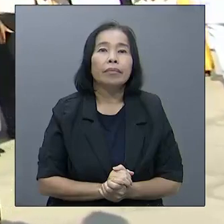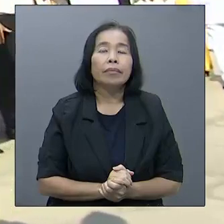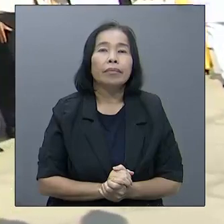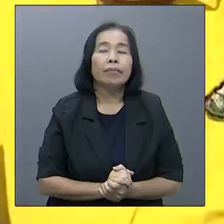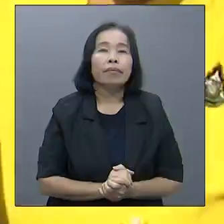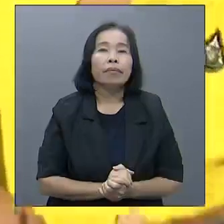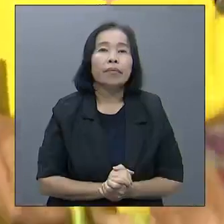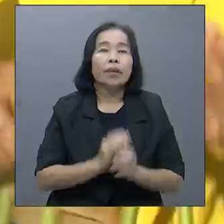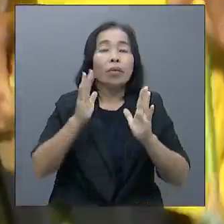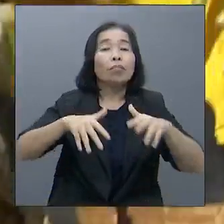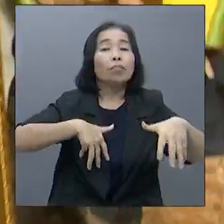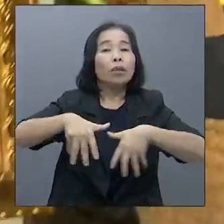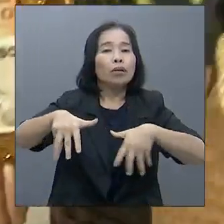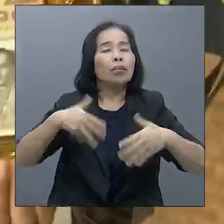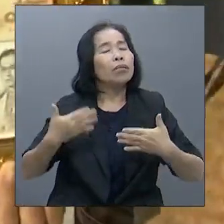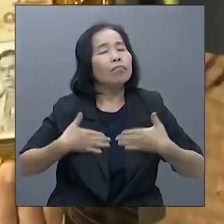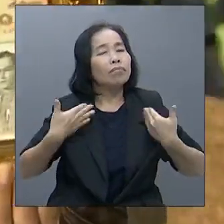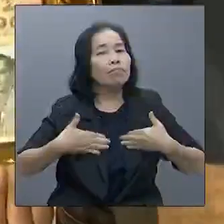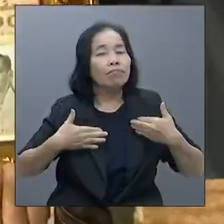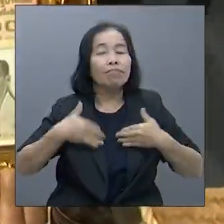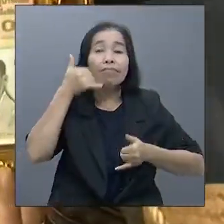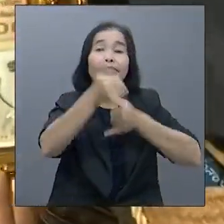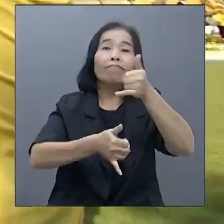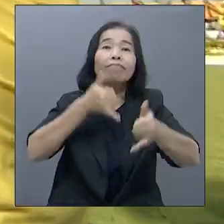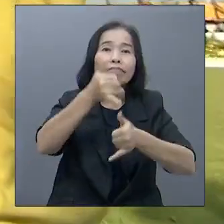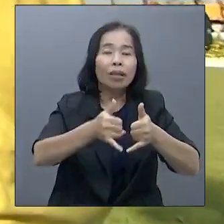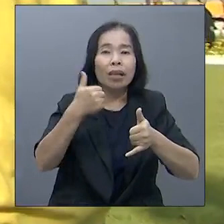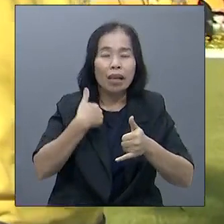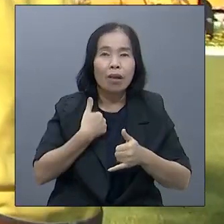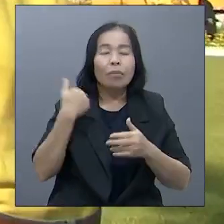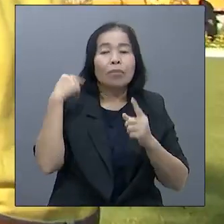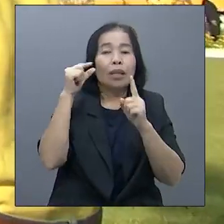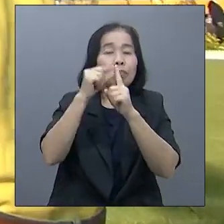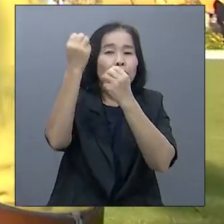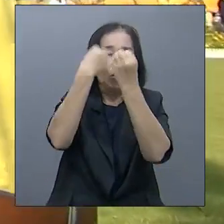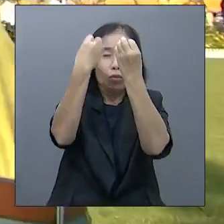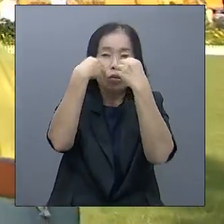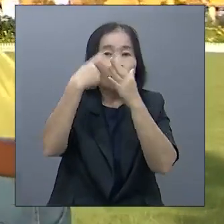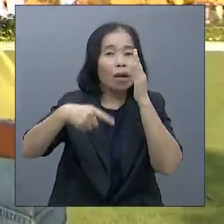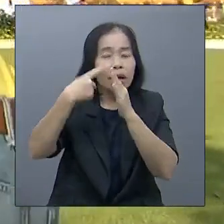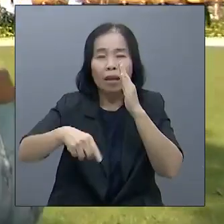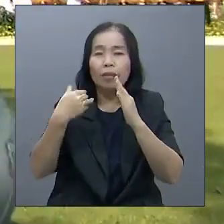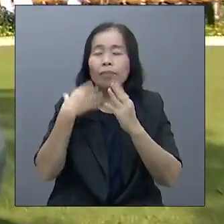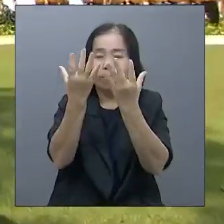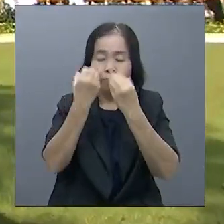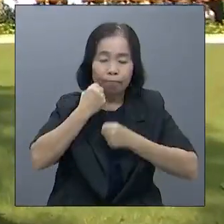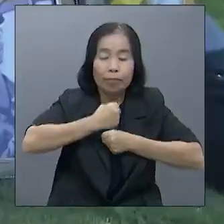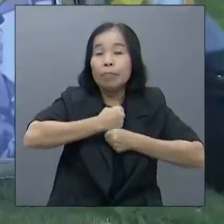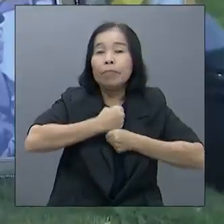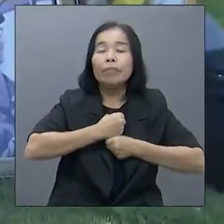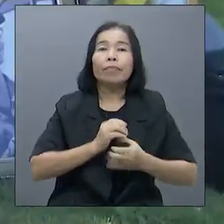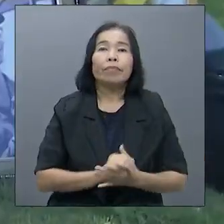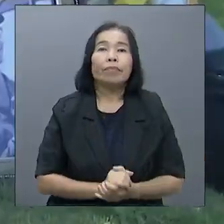ประชาชนต่างดีใจที่ได้มาร่วมถวายสักการะและตั้งใจจะน้อมนำหลักคำสอนของพระองค์มาปรับใช้ในชีวิตนะ